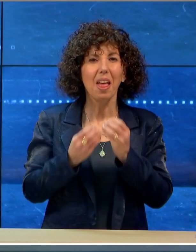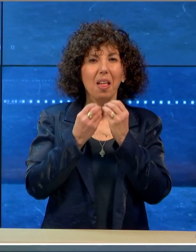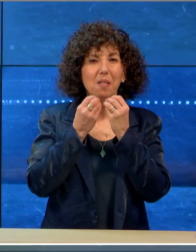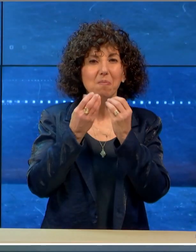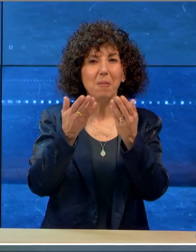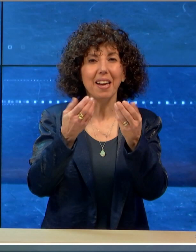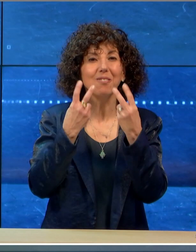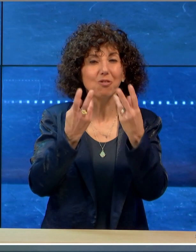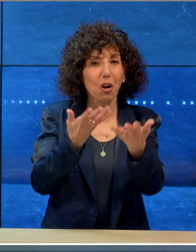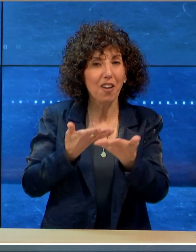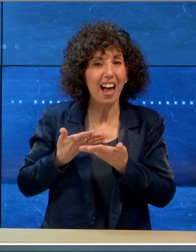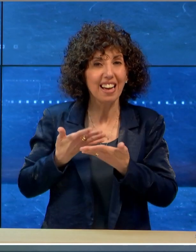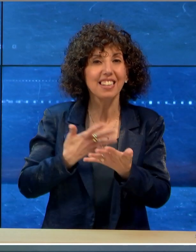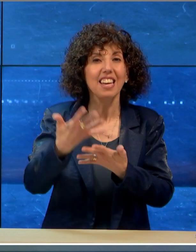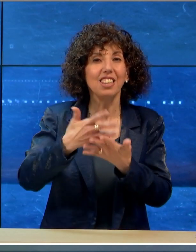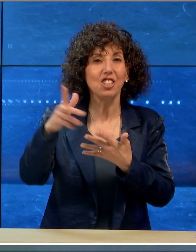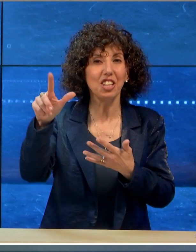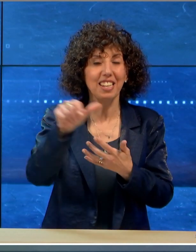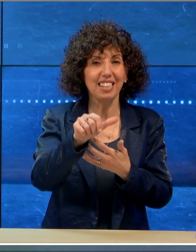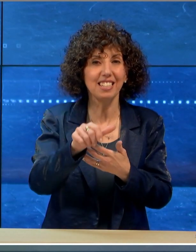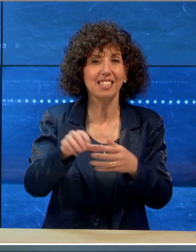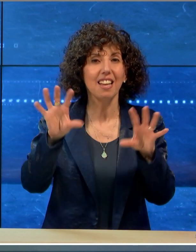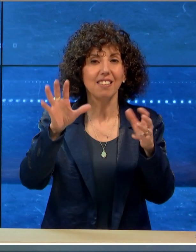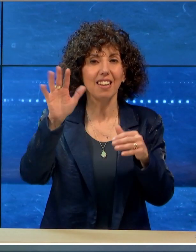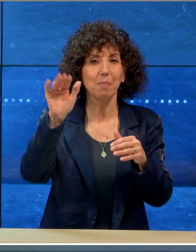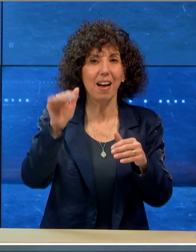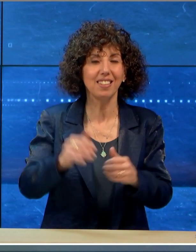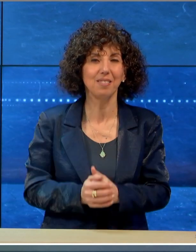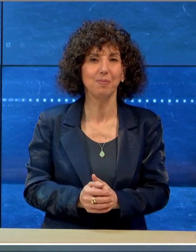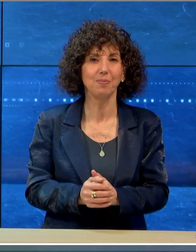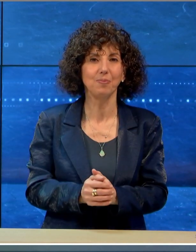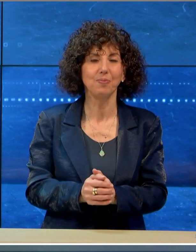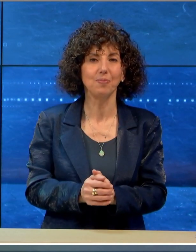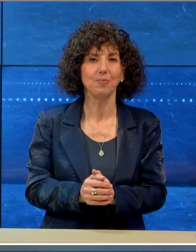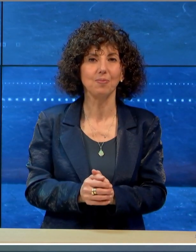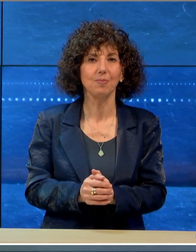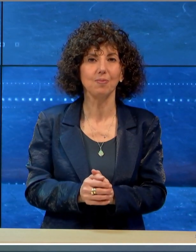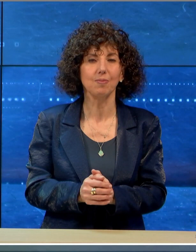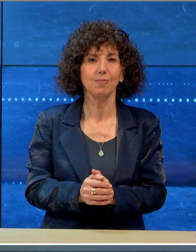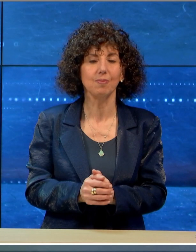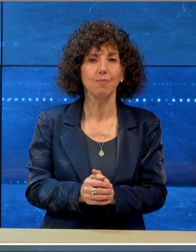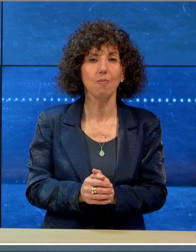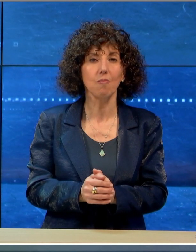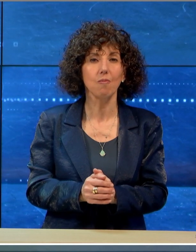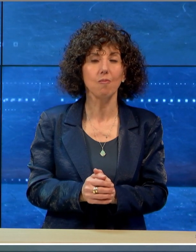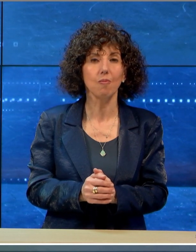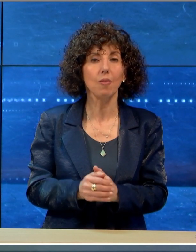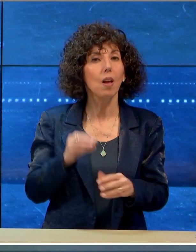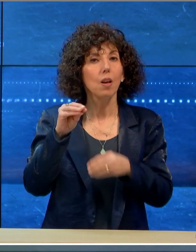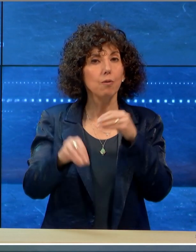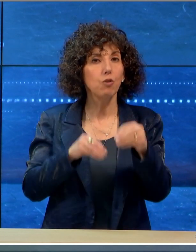ben trovati con il tgis di telebari le primarie